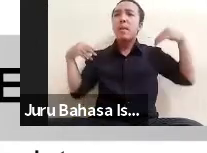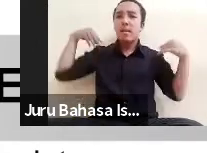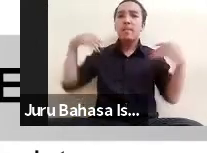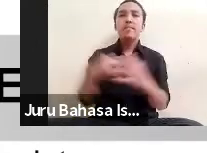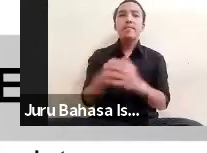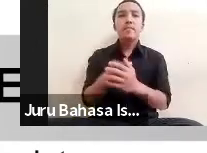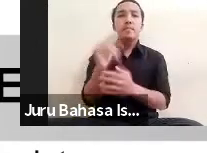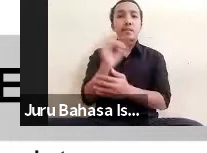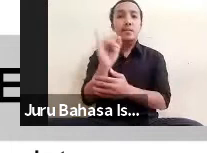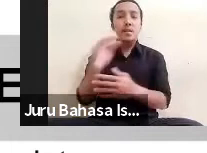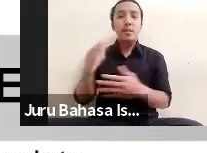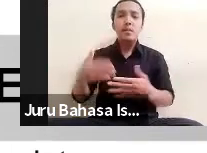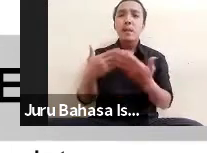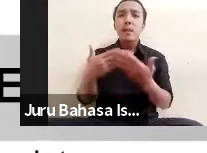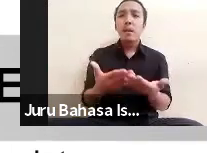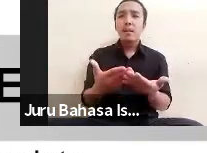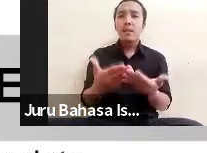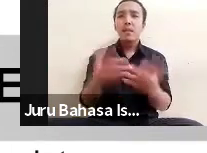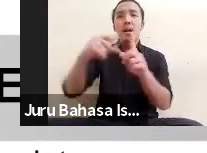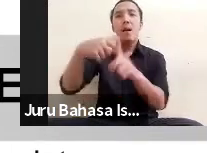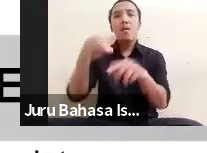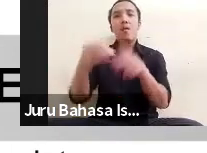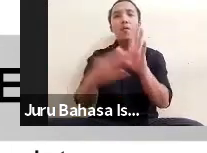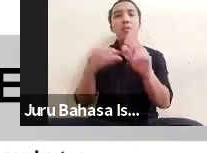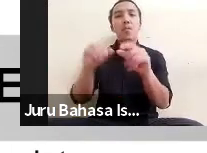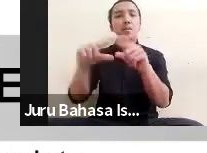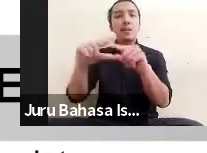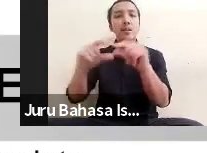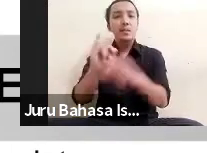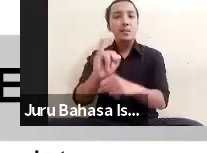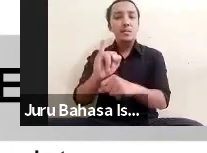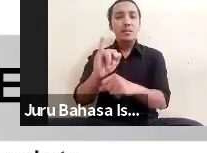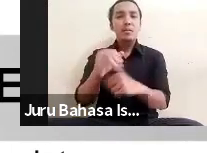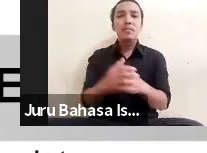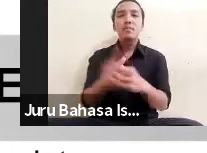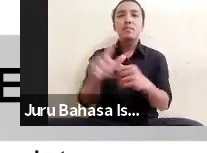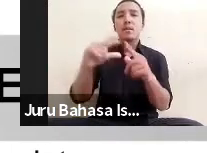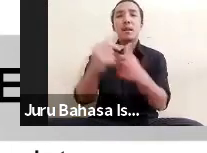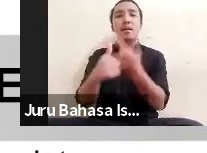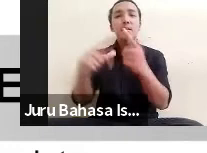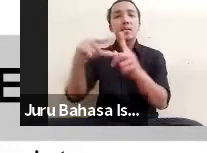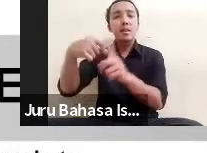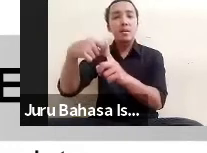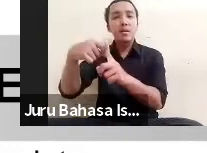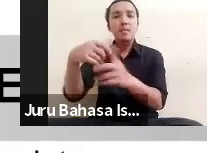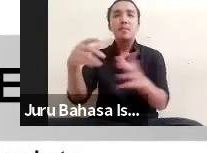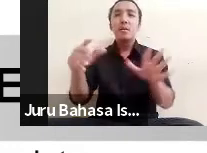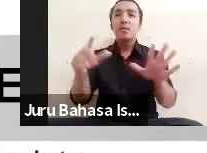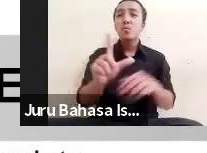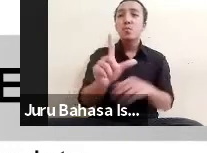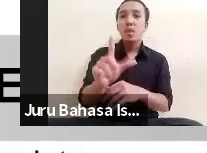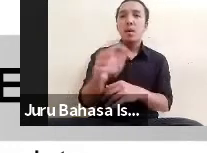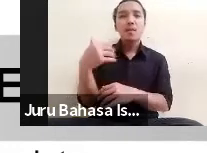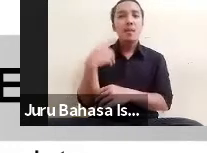Disediakan apa namanya akomodasi yang layak sehingga difabel juga bisa berpartisipasi. Kemudian yang ketujuh adalah adanya sarana